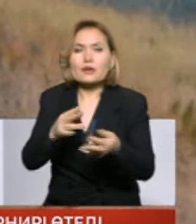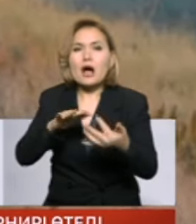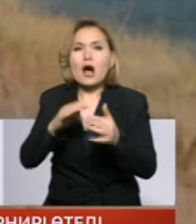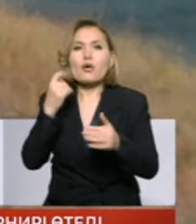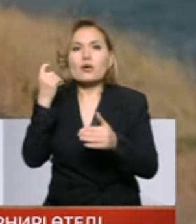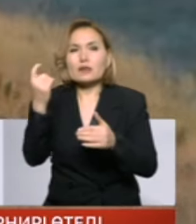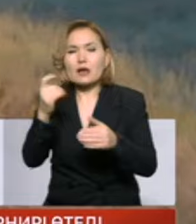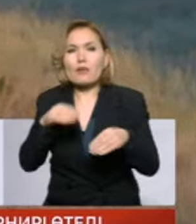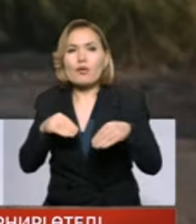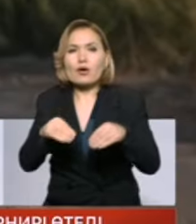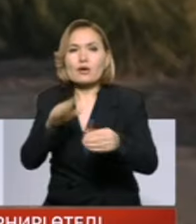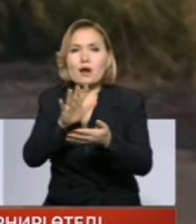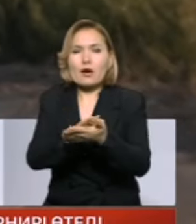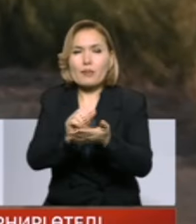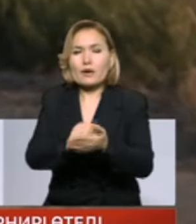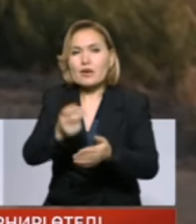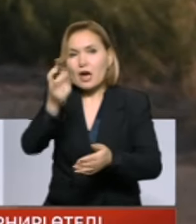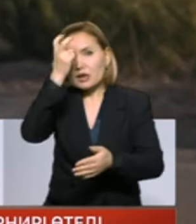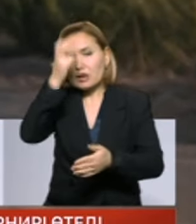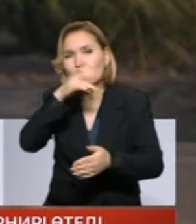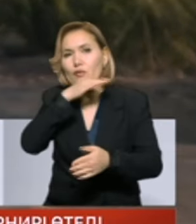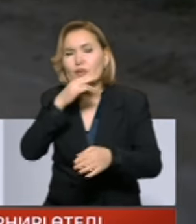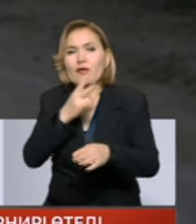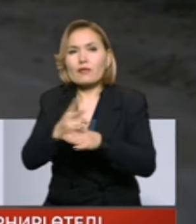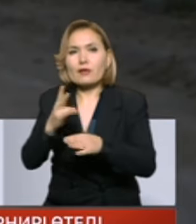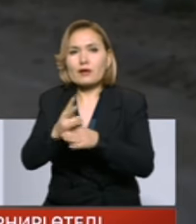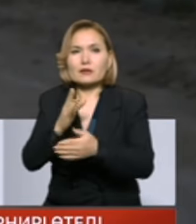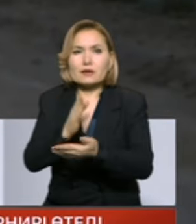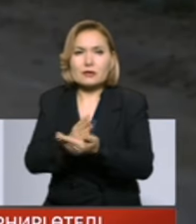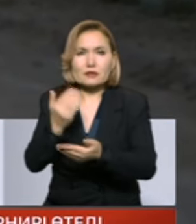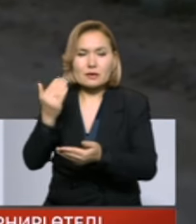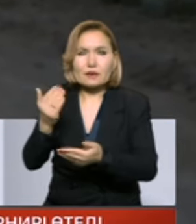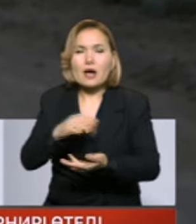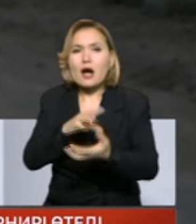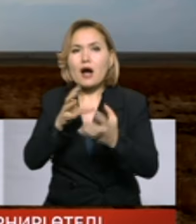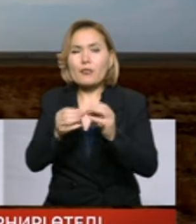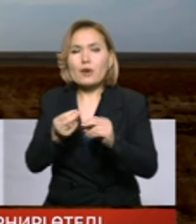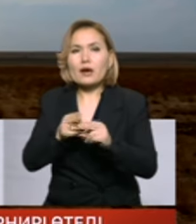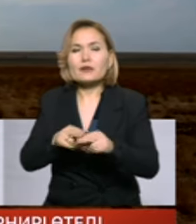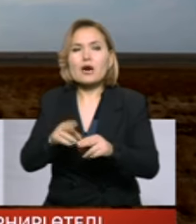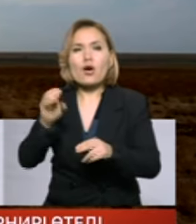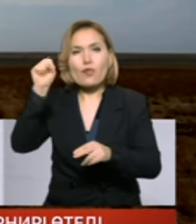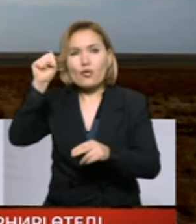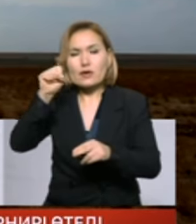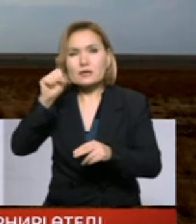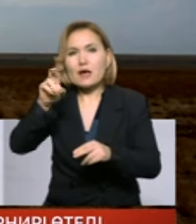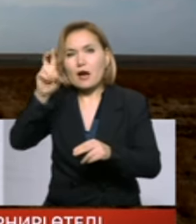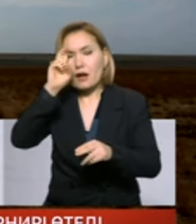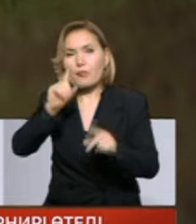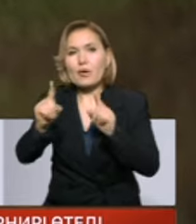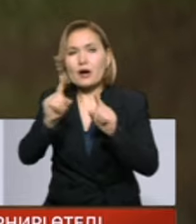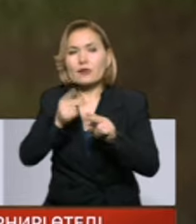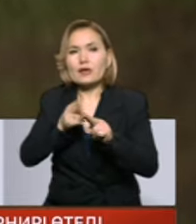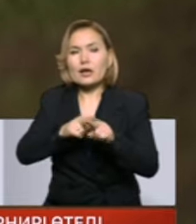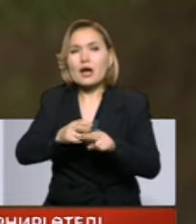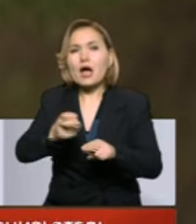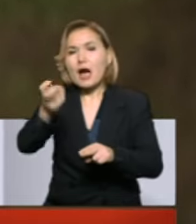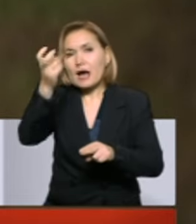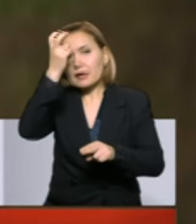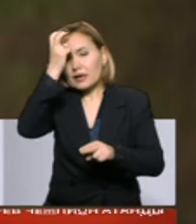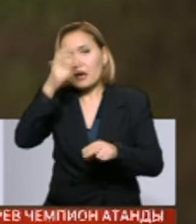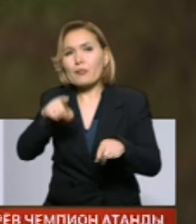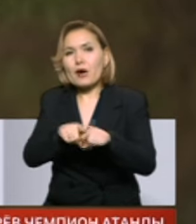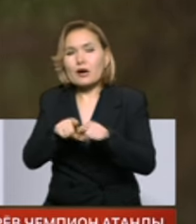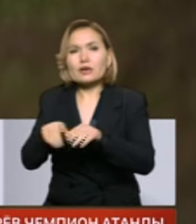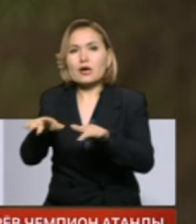жерлеріне, тиісінше фермерлерге шығын келеді, деп түсіндірді Нұркен Шарбиев. Самарқанда өтіп жатқан конференция барысында киіктердің